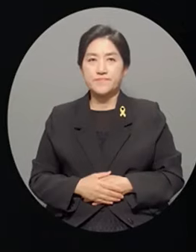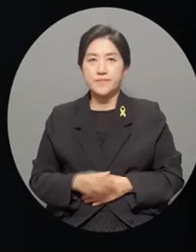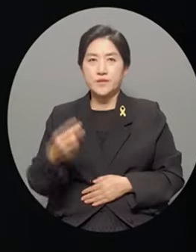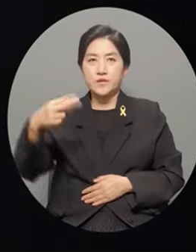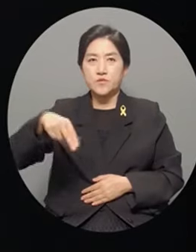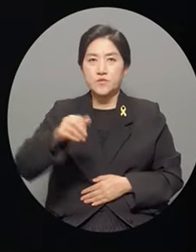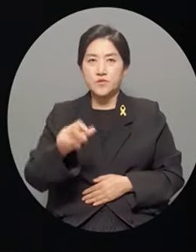류입니다